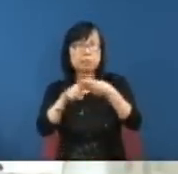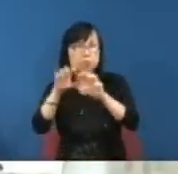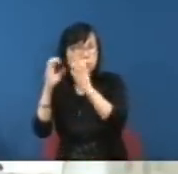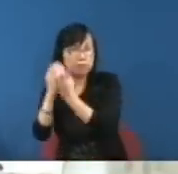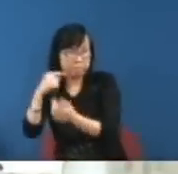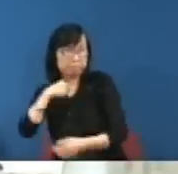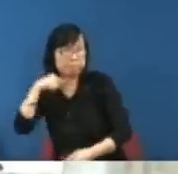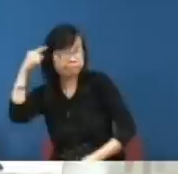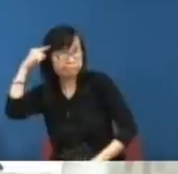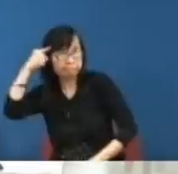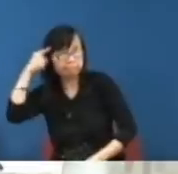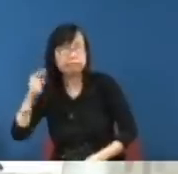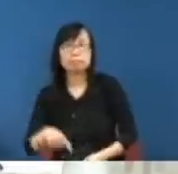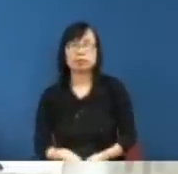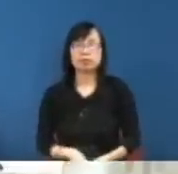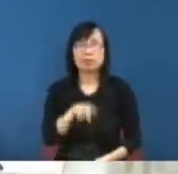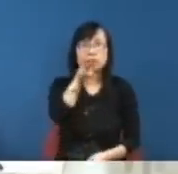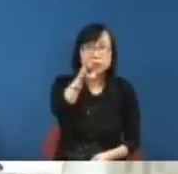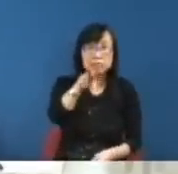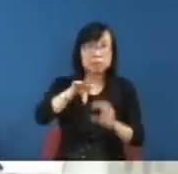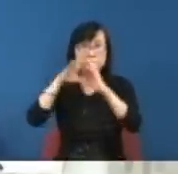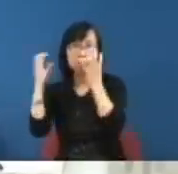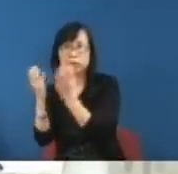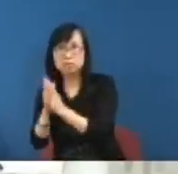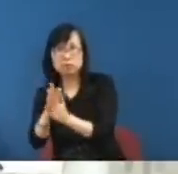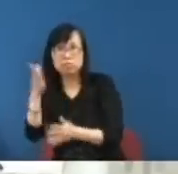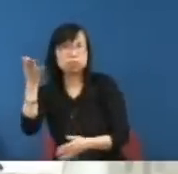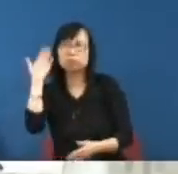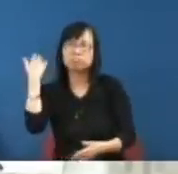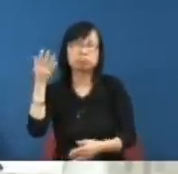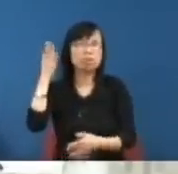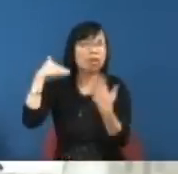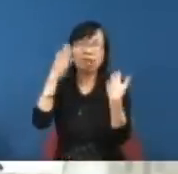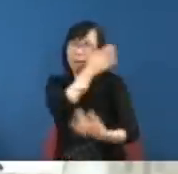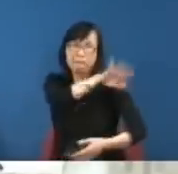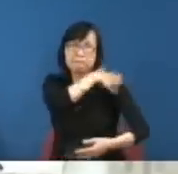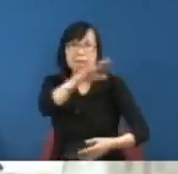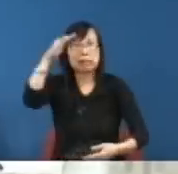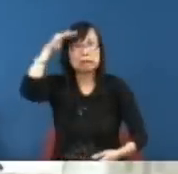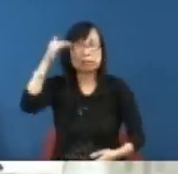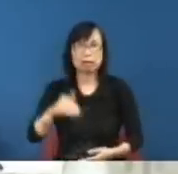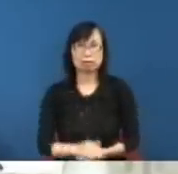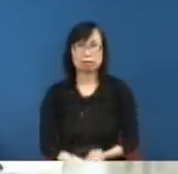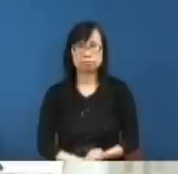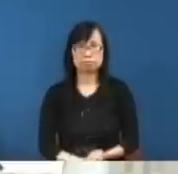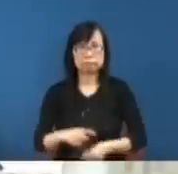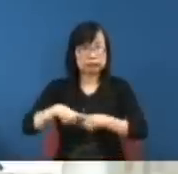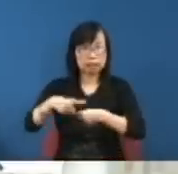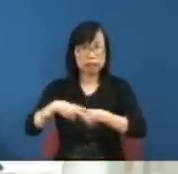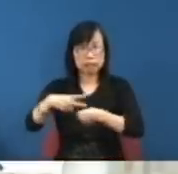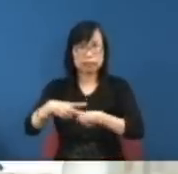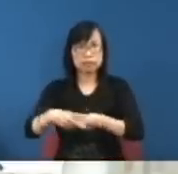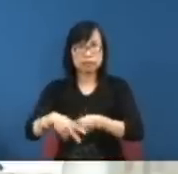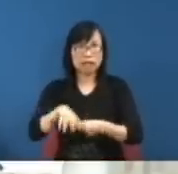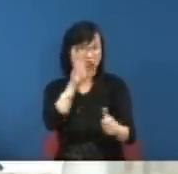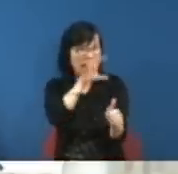想，是嗎？你見到群眾一不聽警察講，你就第一時間走了去， 唔理。第二咧，如果有咩事就